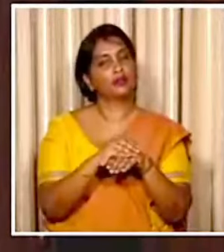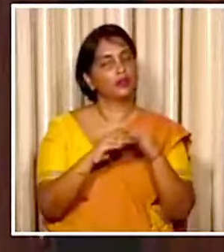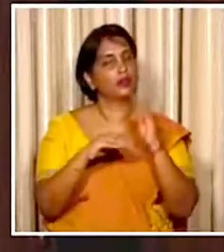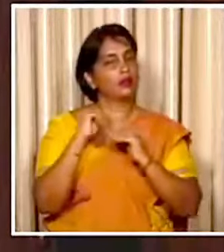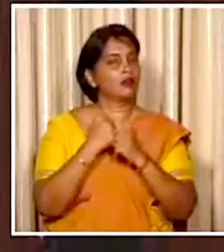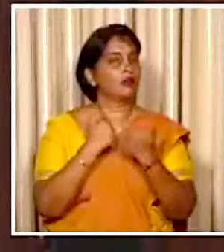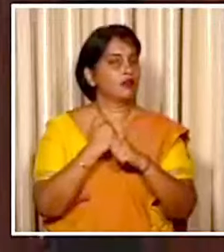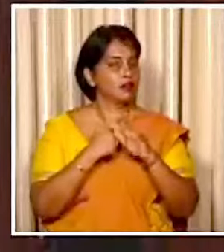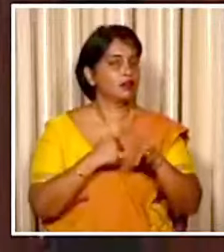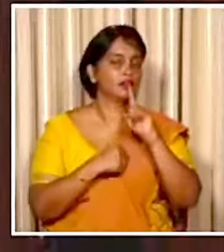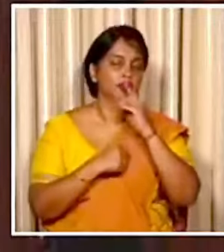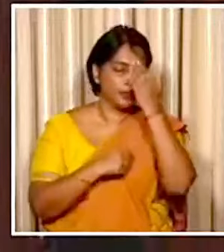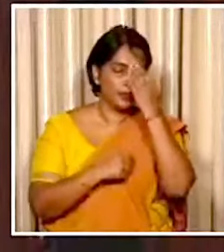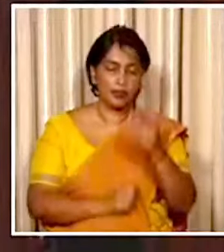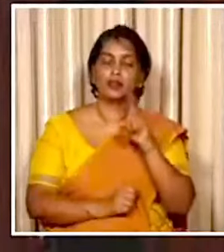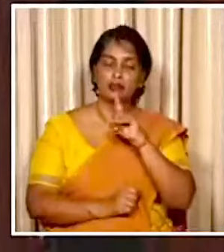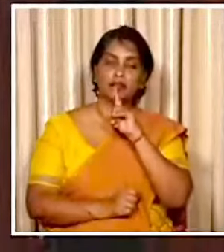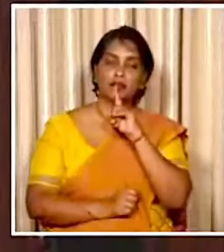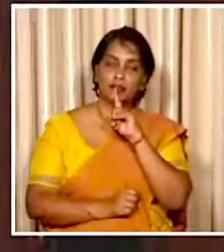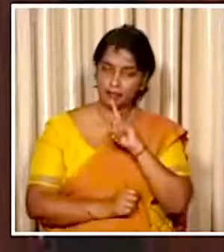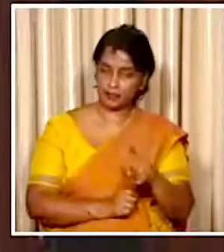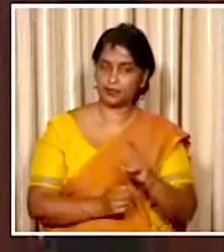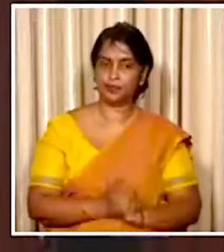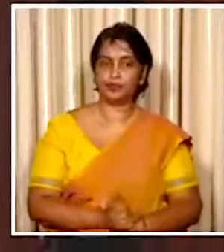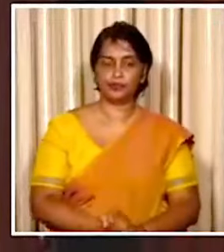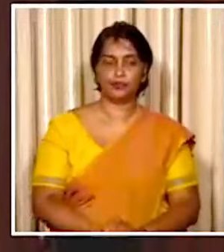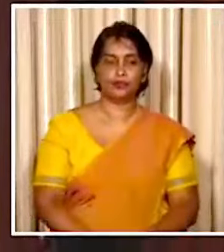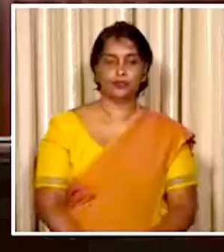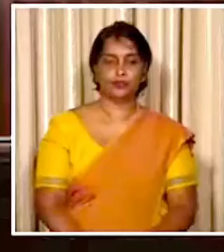ක්‍රමවේදයක් සකස් කරන්න කියන කාරුණික ඉල්ලීම ඔබතුමාට මම ඉදිරිපත් කරනවා.